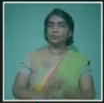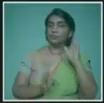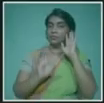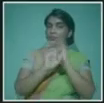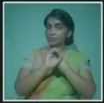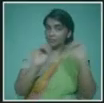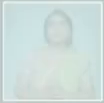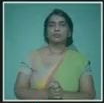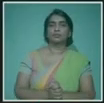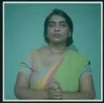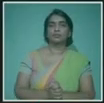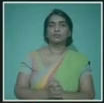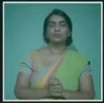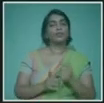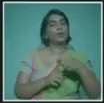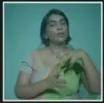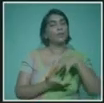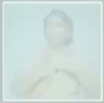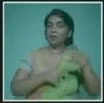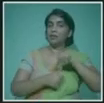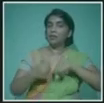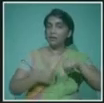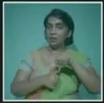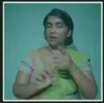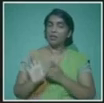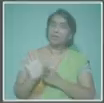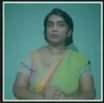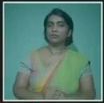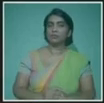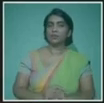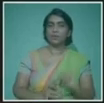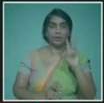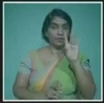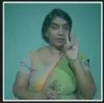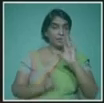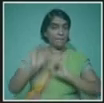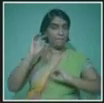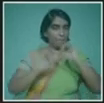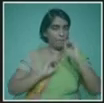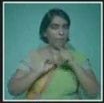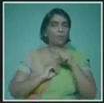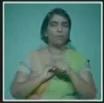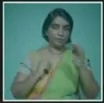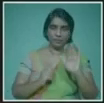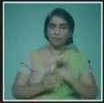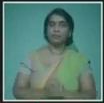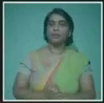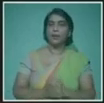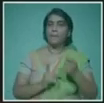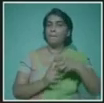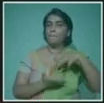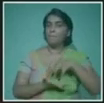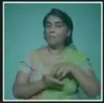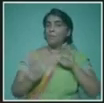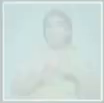නිවේදනයක් නිකුත් කරලා තිබෙනවා පළාත් පාලන ආයතනවල තරුණ නියෝජනත්වය 25% ප්‍රතිශතයක් සඳහා ගැනීම සඳහා පළාත්